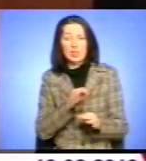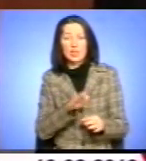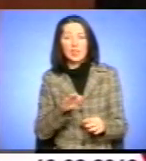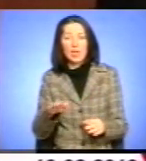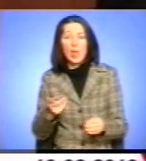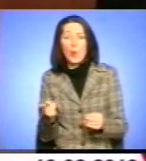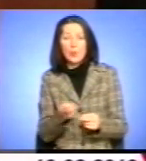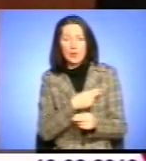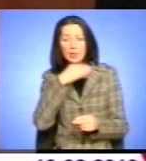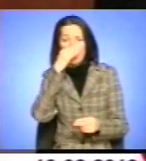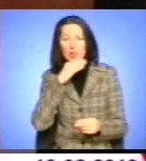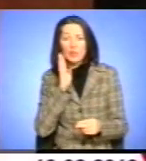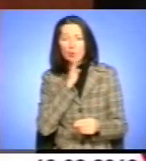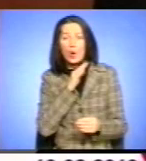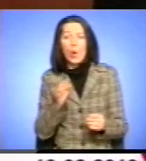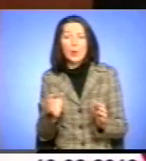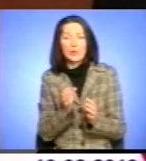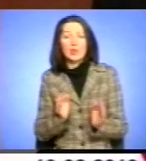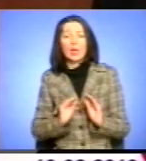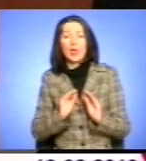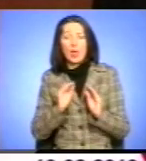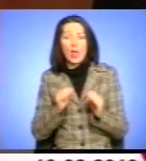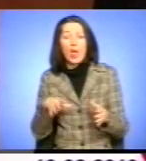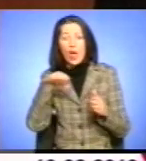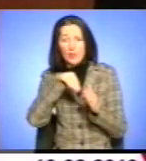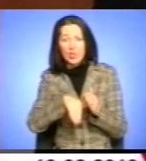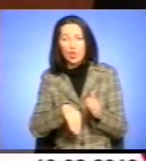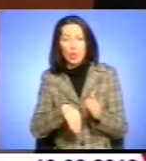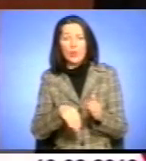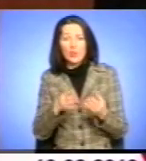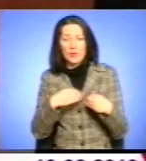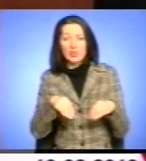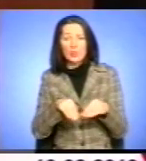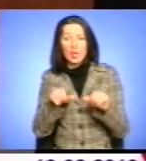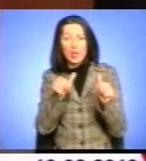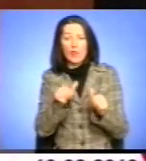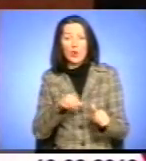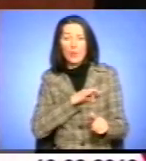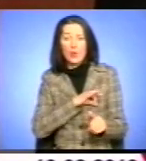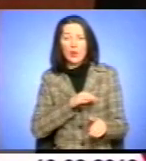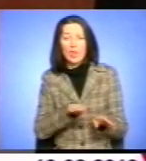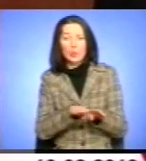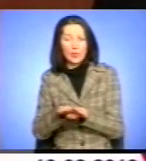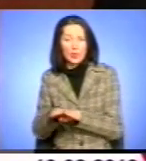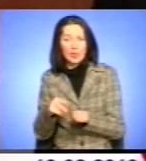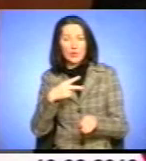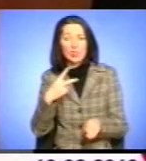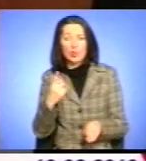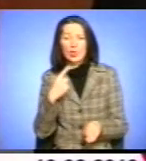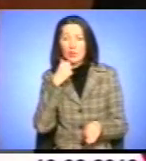позбавлених батьківського піклування, влаштованих до сімейних форм виховання у порівнянні, скажімо, з 2011 роком.